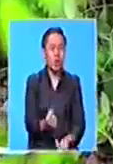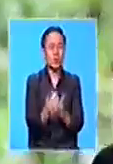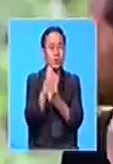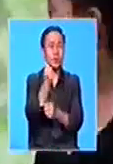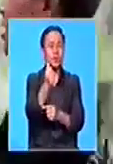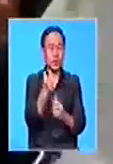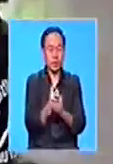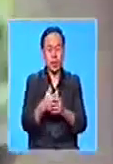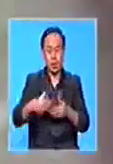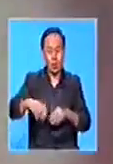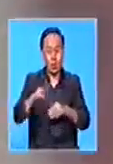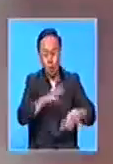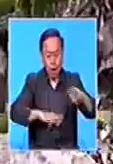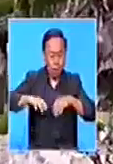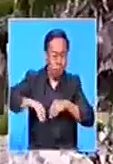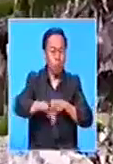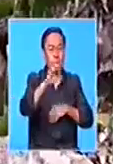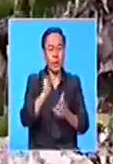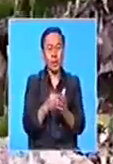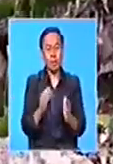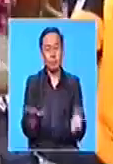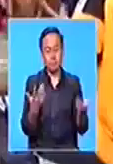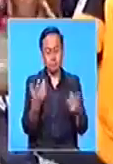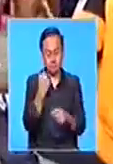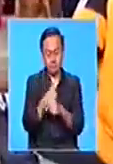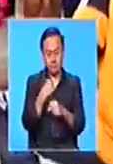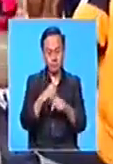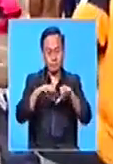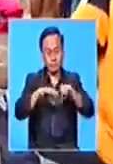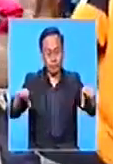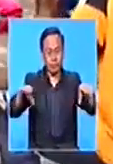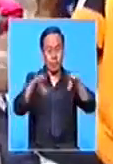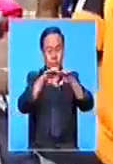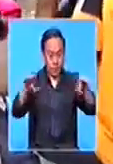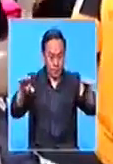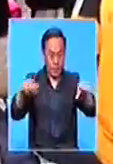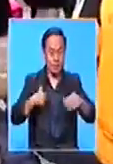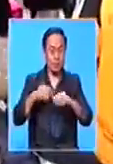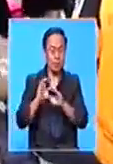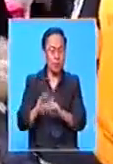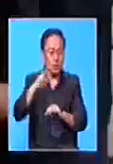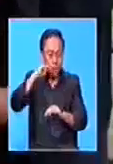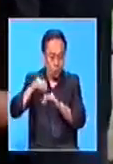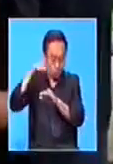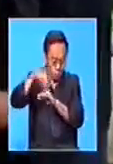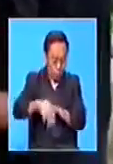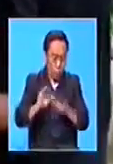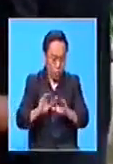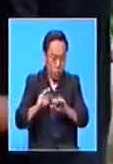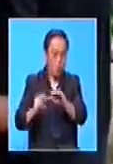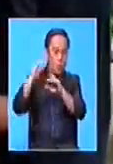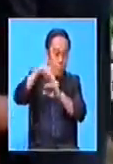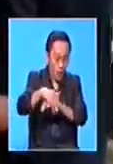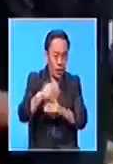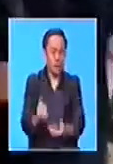แล้วมันก็หมดไปเรื่อยๆหมดไปทีละพื้นที่เหนือพอเหนือหมดต่อไปก็กลางหมดใต้หมดมันก็เป็นอย่างนี้มาตลอด